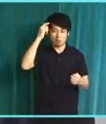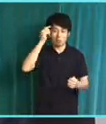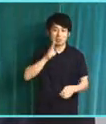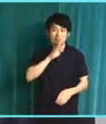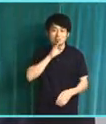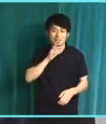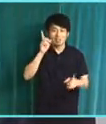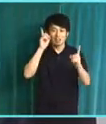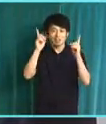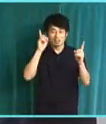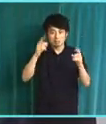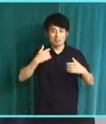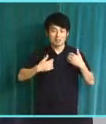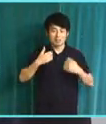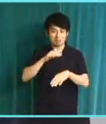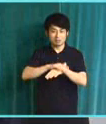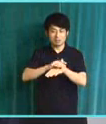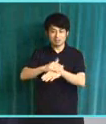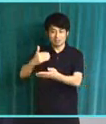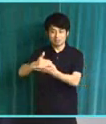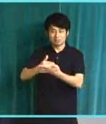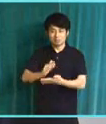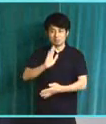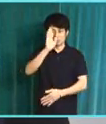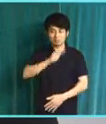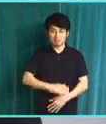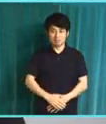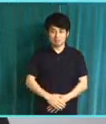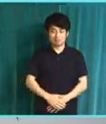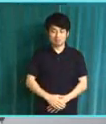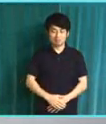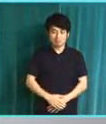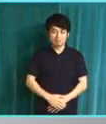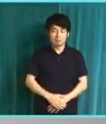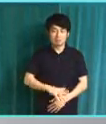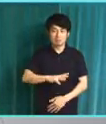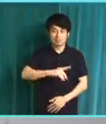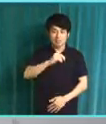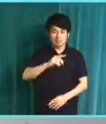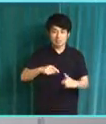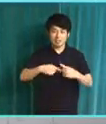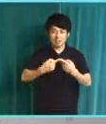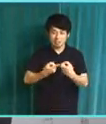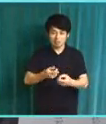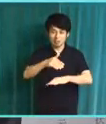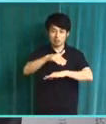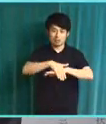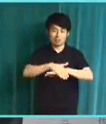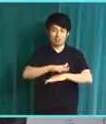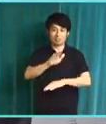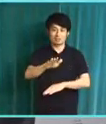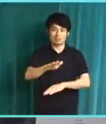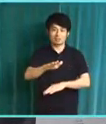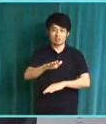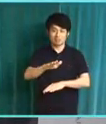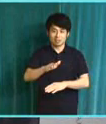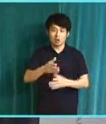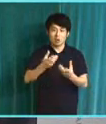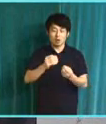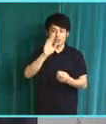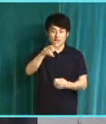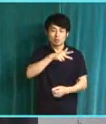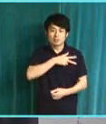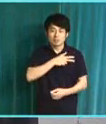館内を楽しむのか教えていただけますか。 はい、そうですね、まず入り口に入っていただいて、はい、受付を済ませていただ